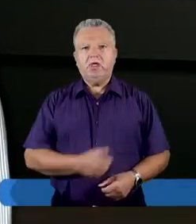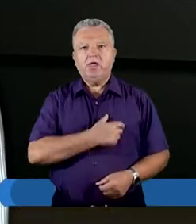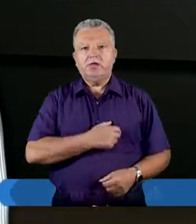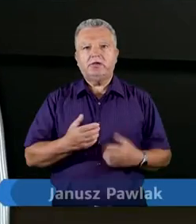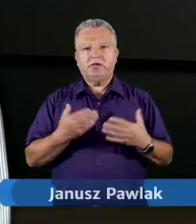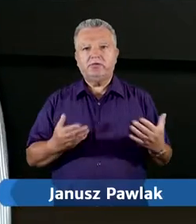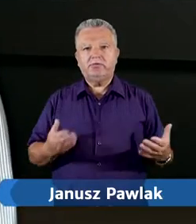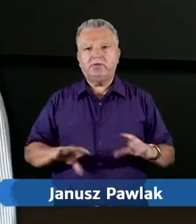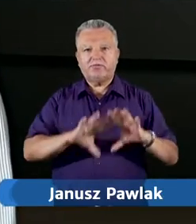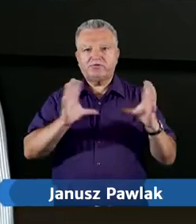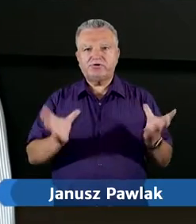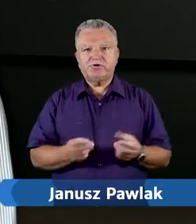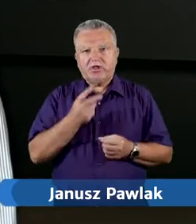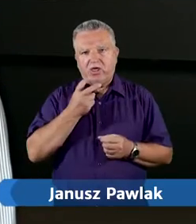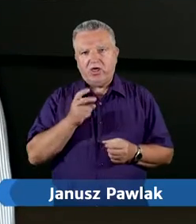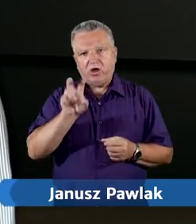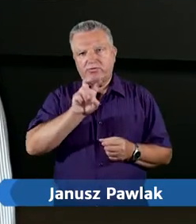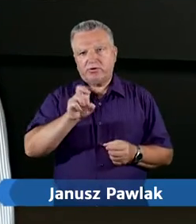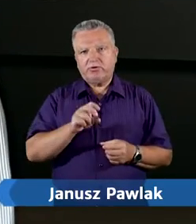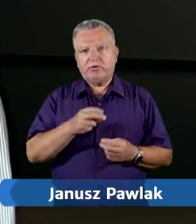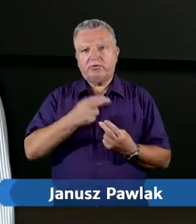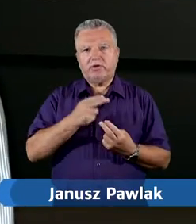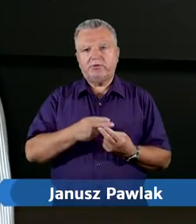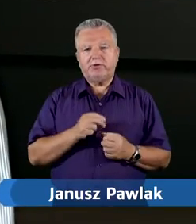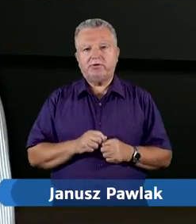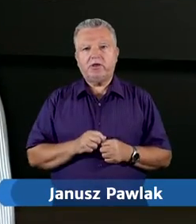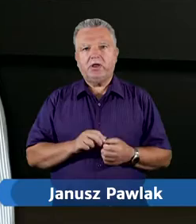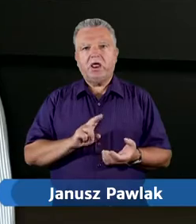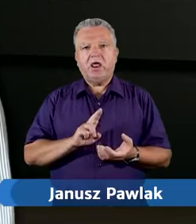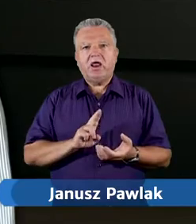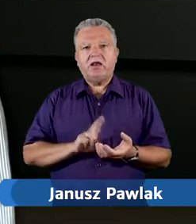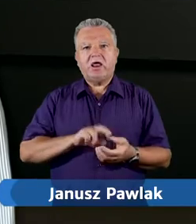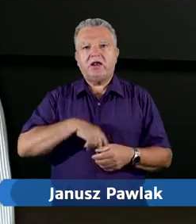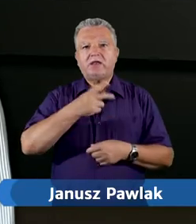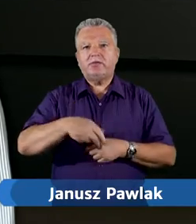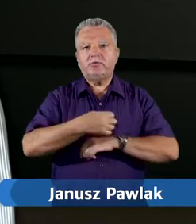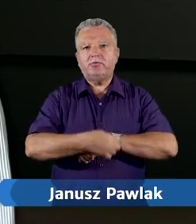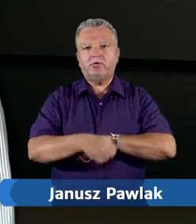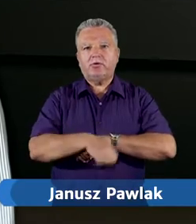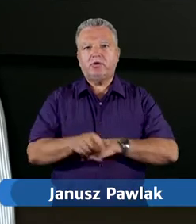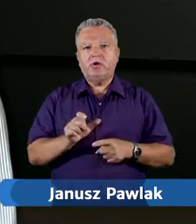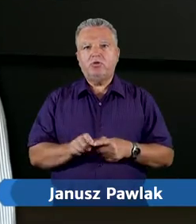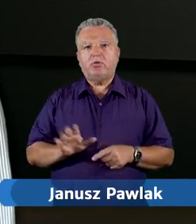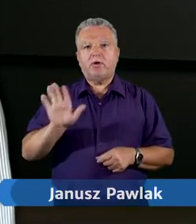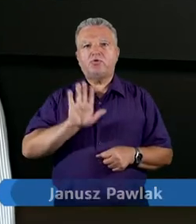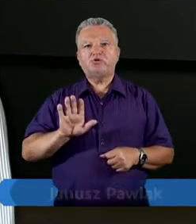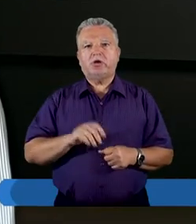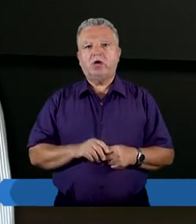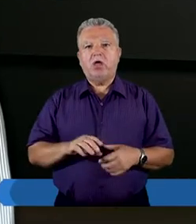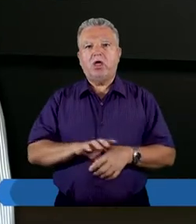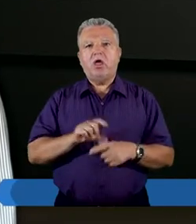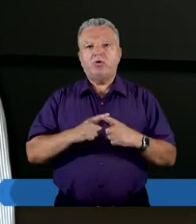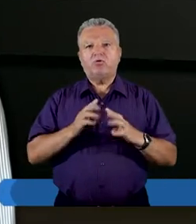Serdecznie witam wszystkich widzów telewizji Nadzieja TV na kolejnym rozważaniu Słowa Bożego w